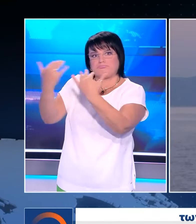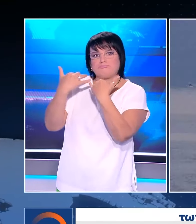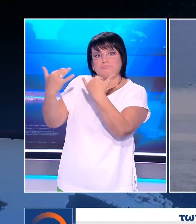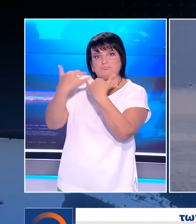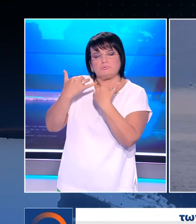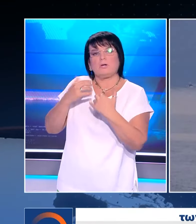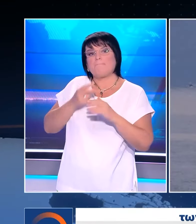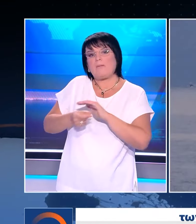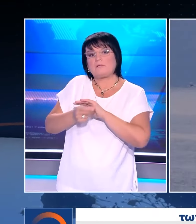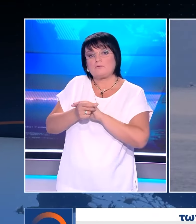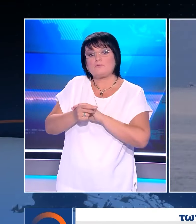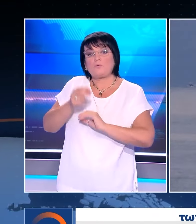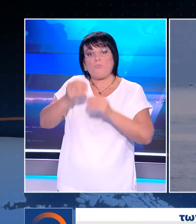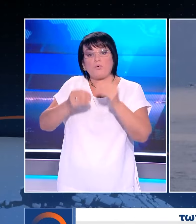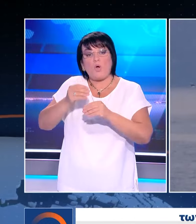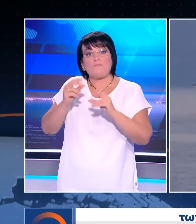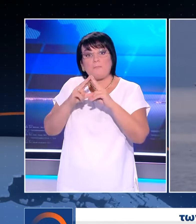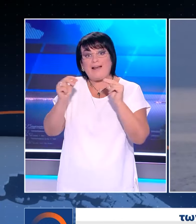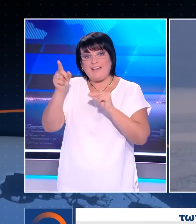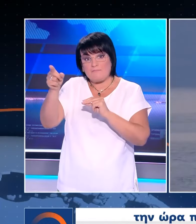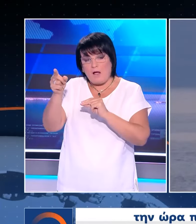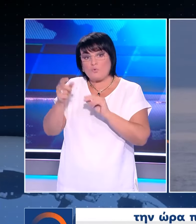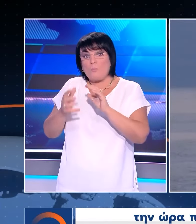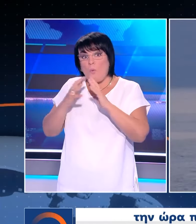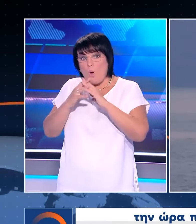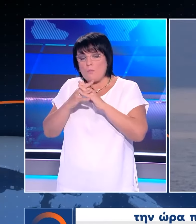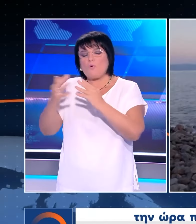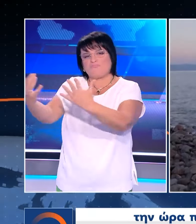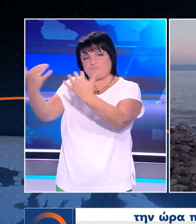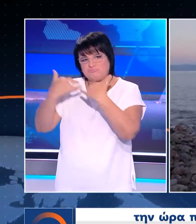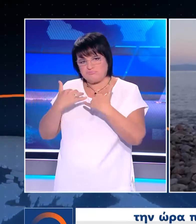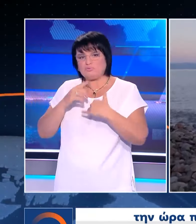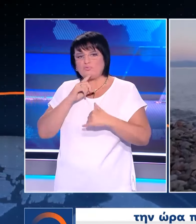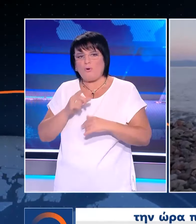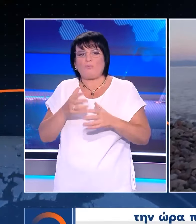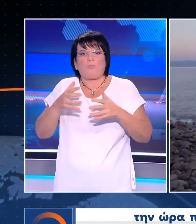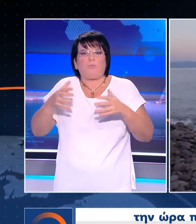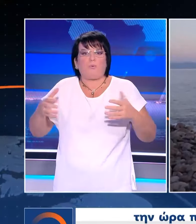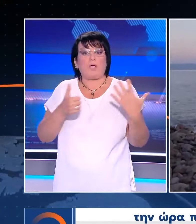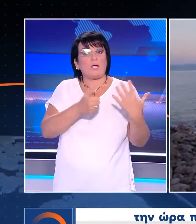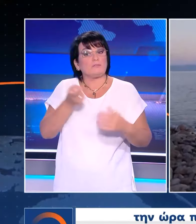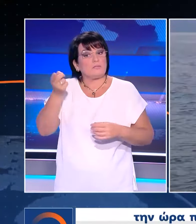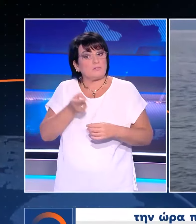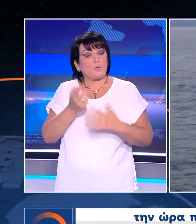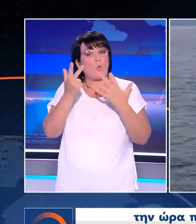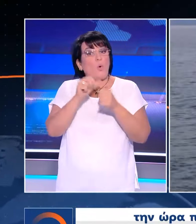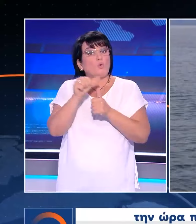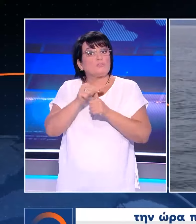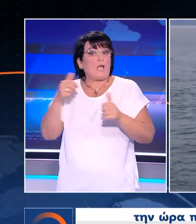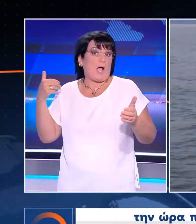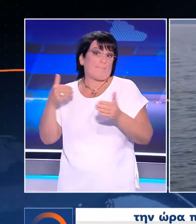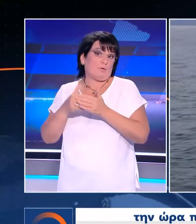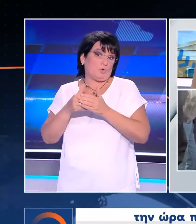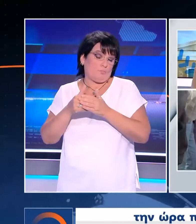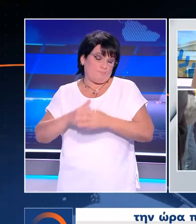ροών εάν κλιμακωθεί η κρίση στον λίβανο την ώρα που ήδη οι μεταναστευτικές ροές έχουν αυξηθεί κατά 60% το πτο οχτάμηνο